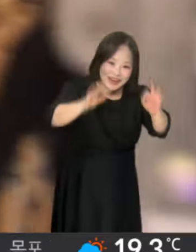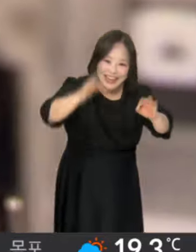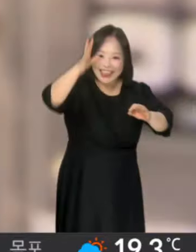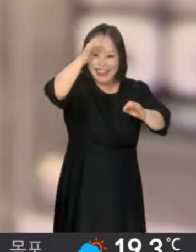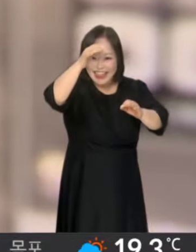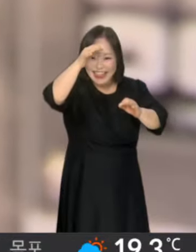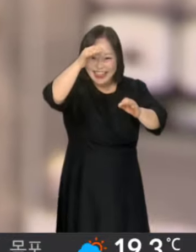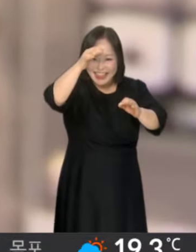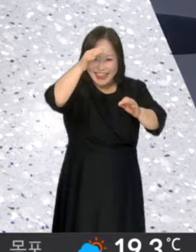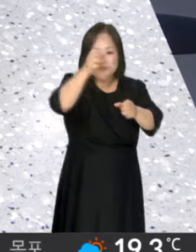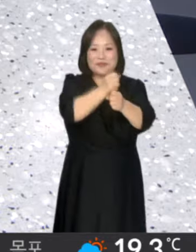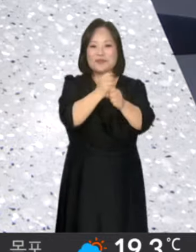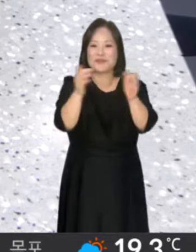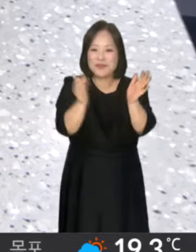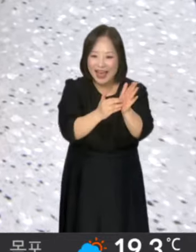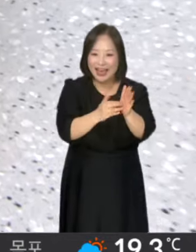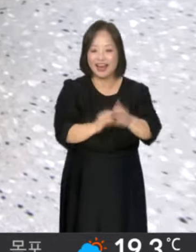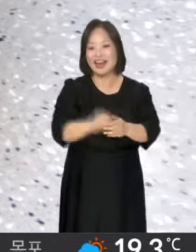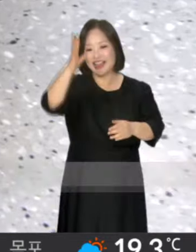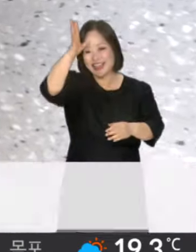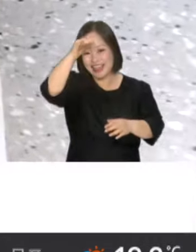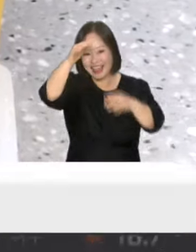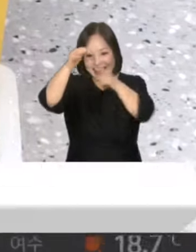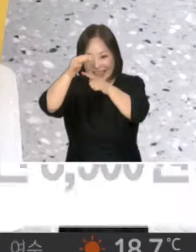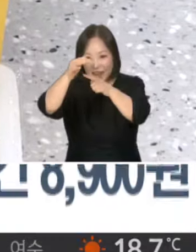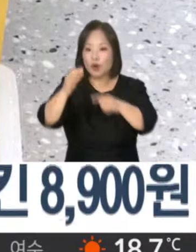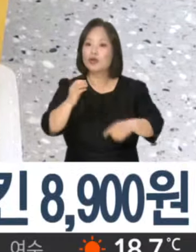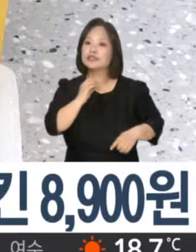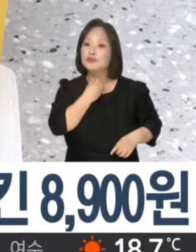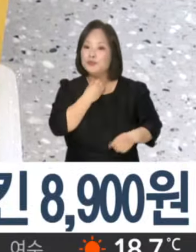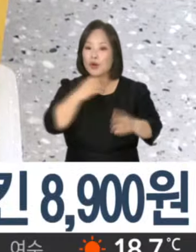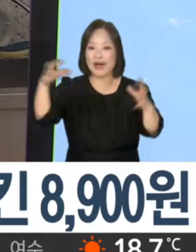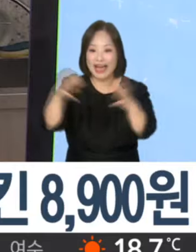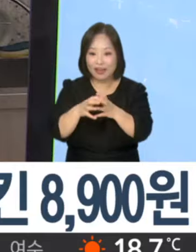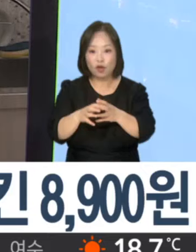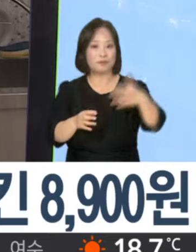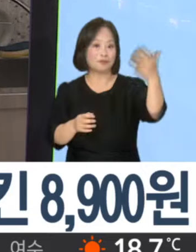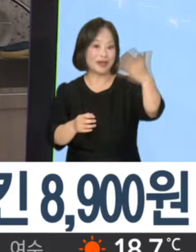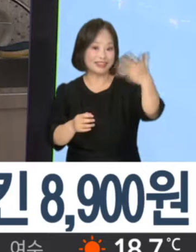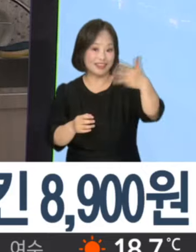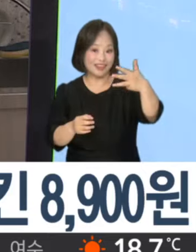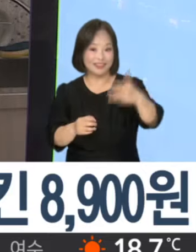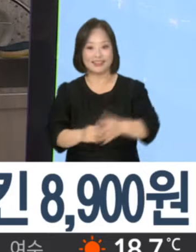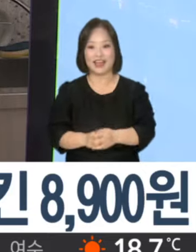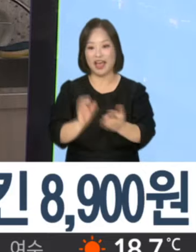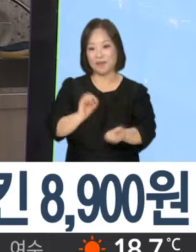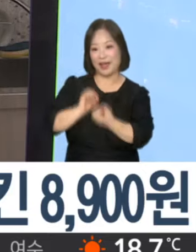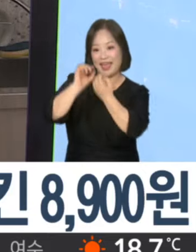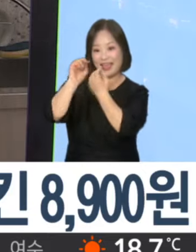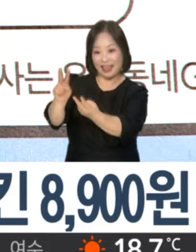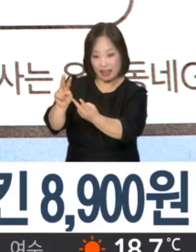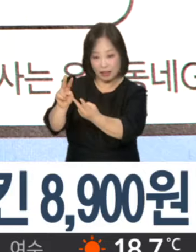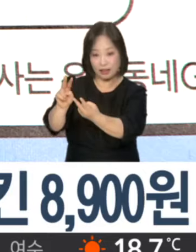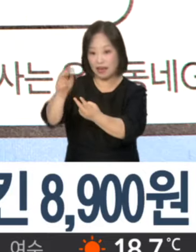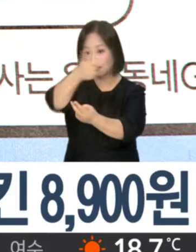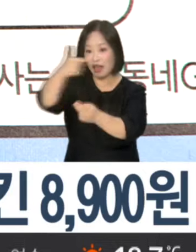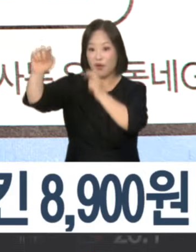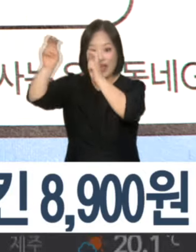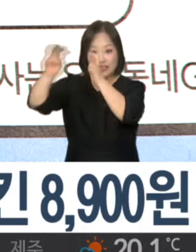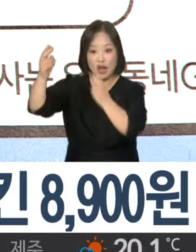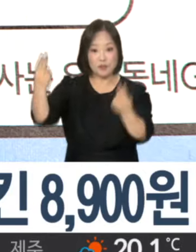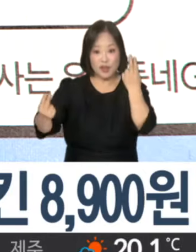치킨이 완성됐습니다. 치킨무에 음료까지 모두 더한 가격은 8,000원대. 배달 프랜차이즈 치킨 가격과